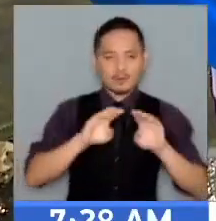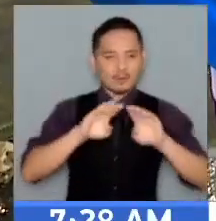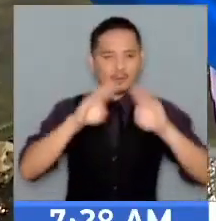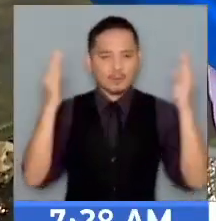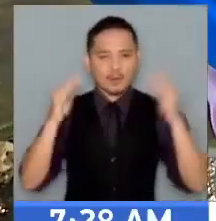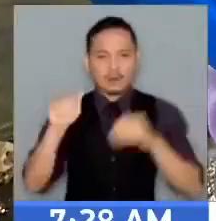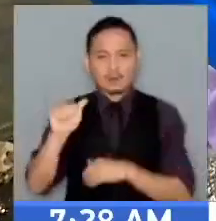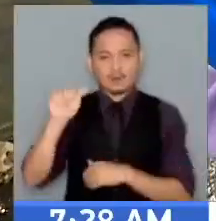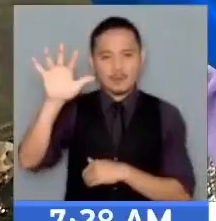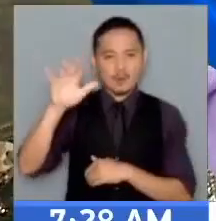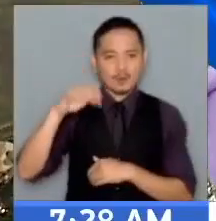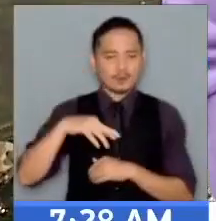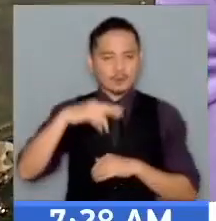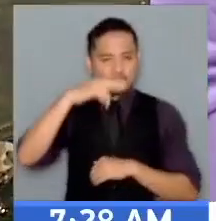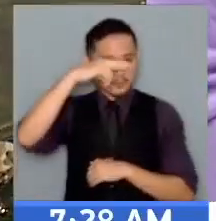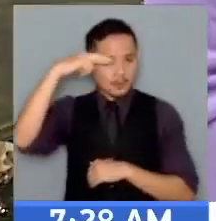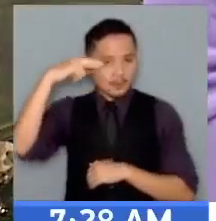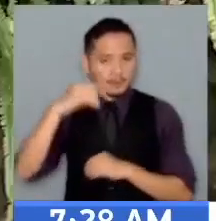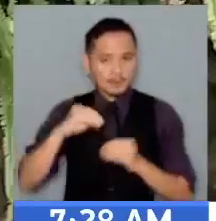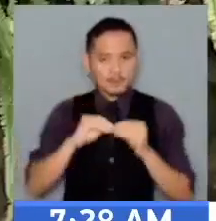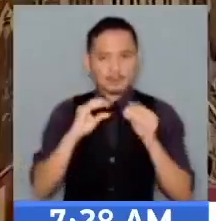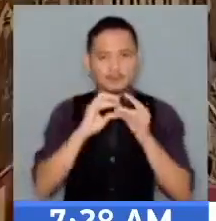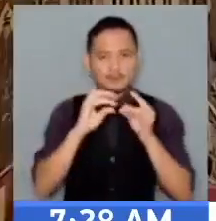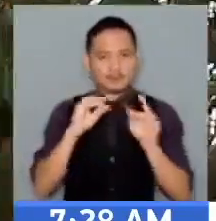unang balita ni Von Aquino.